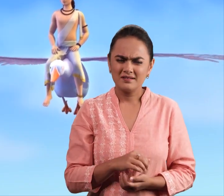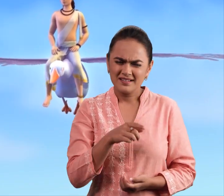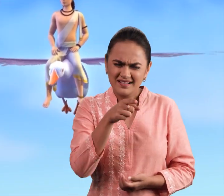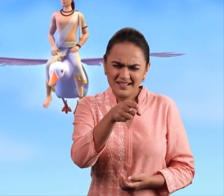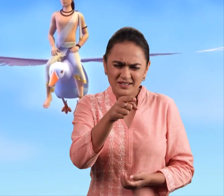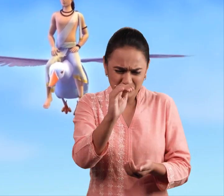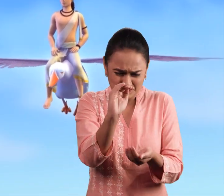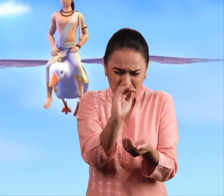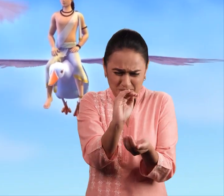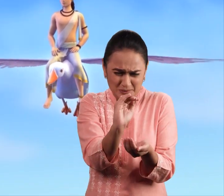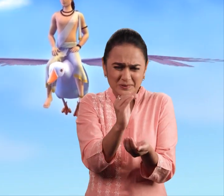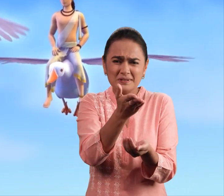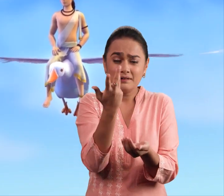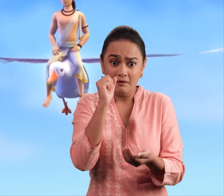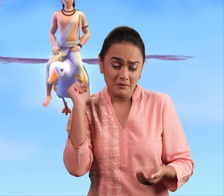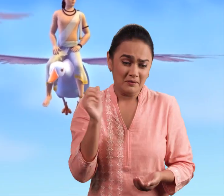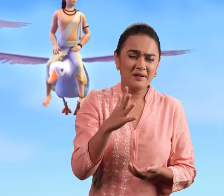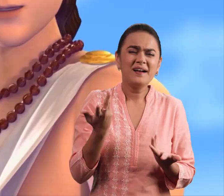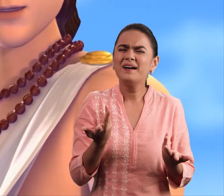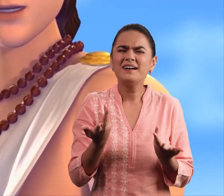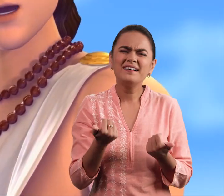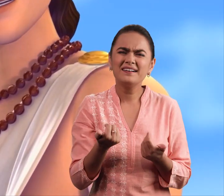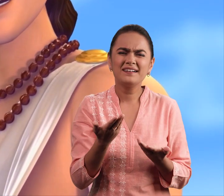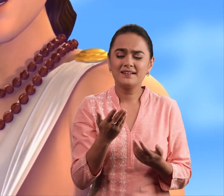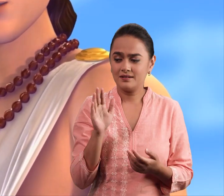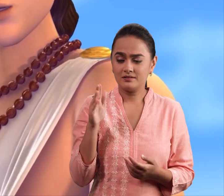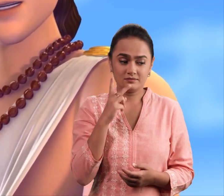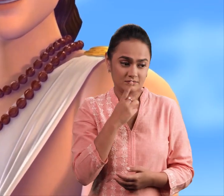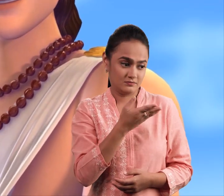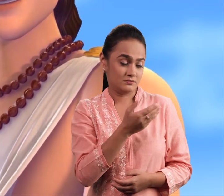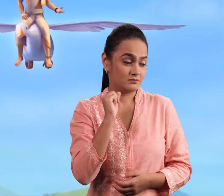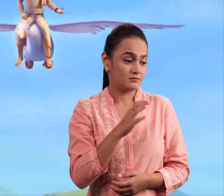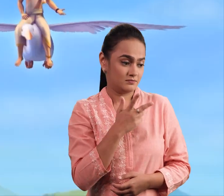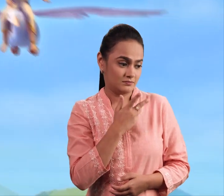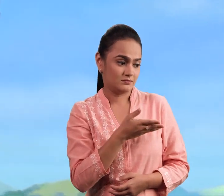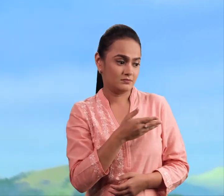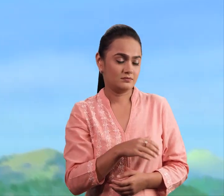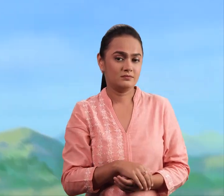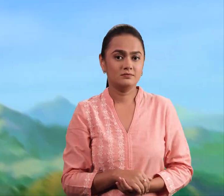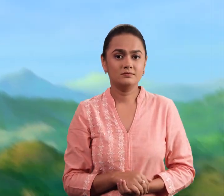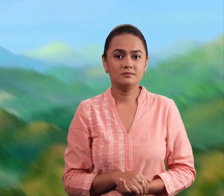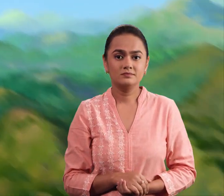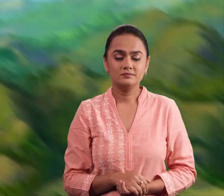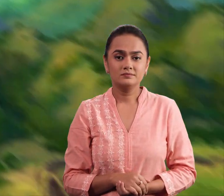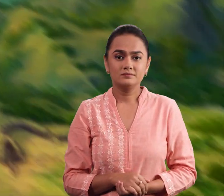ये नन्हा सा ग्वाला क्या चमत्कार कर सकता है? इस तरह का चमत्कार